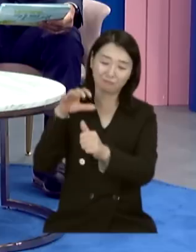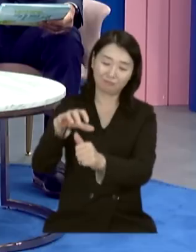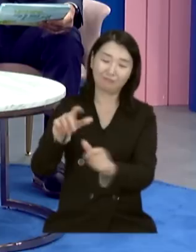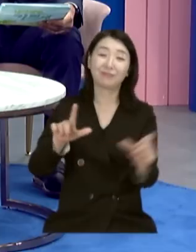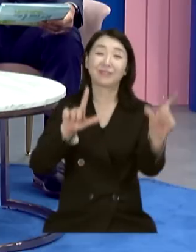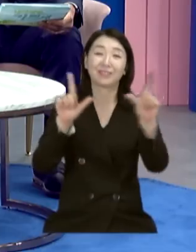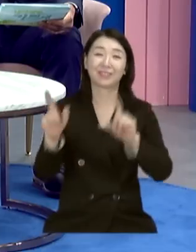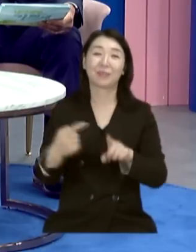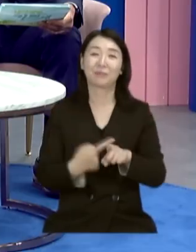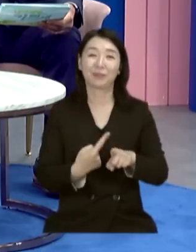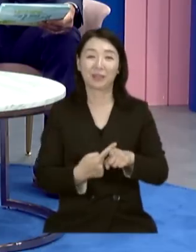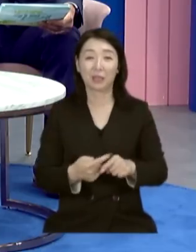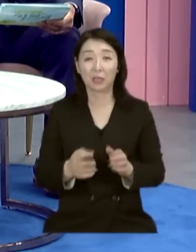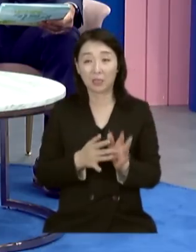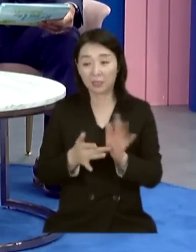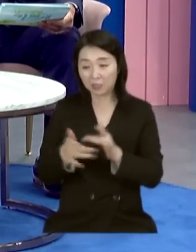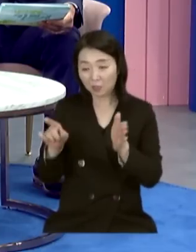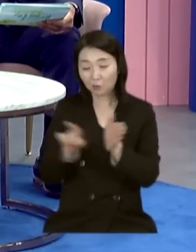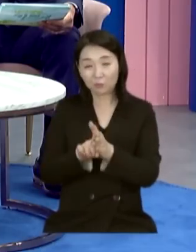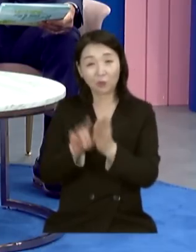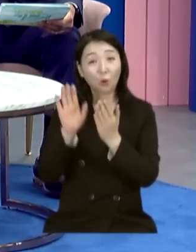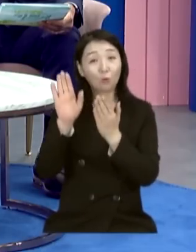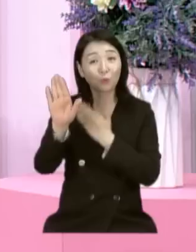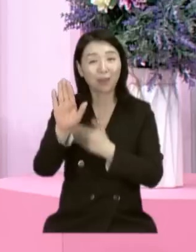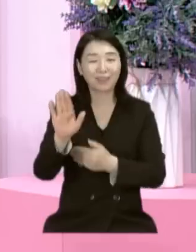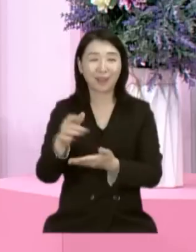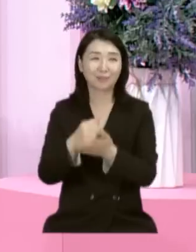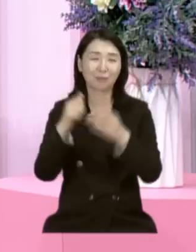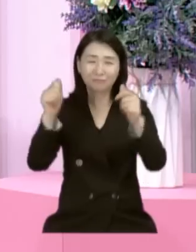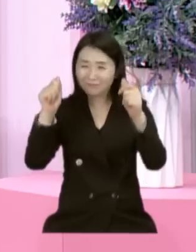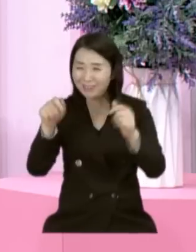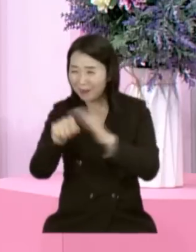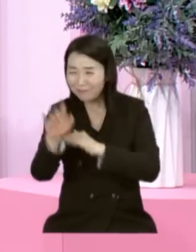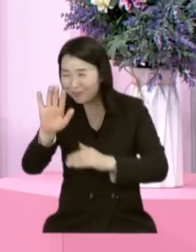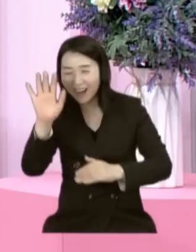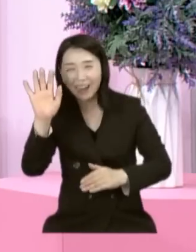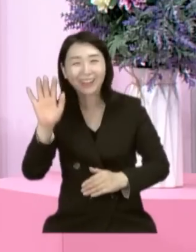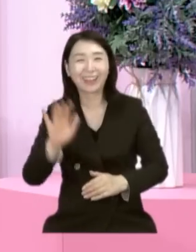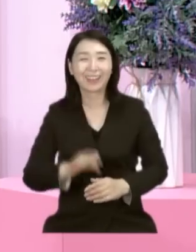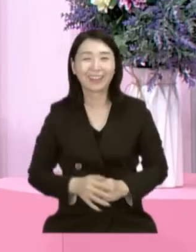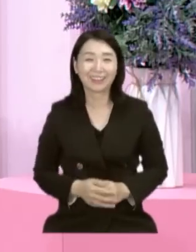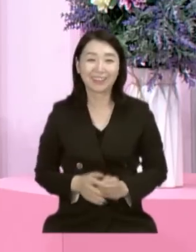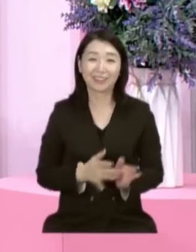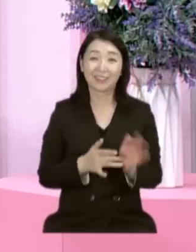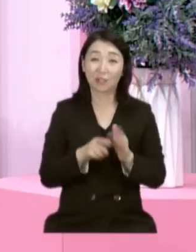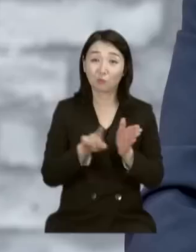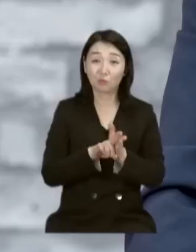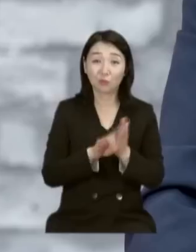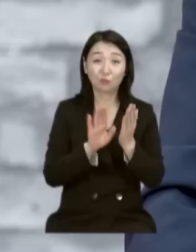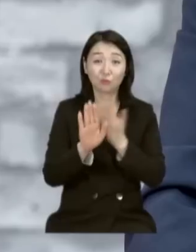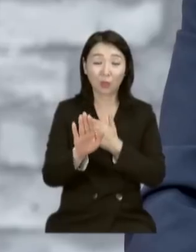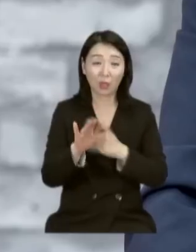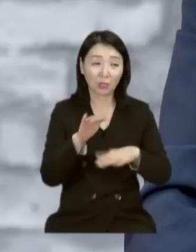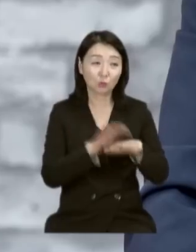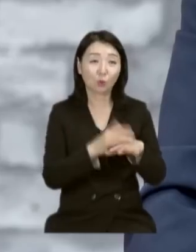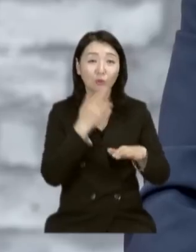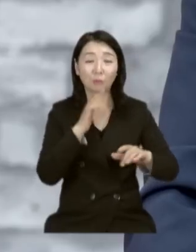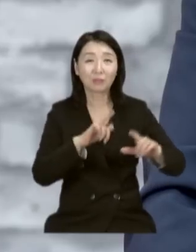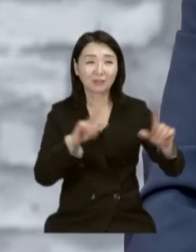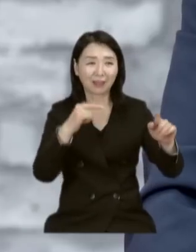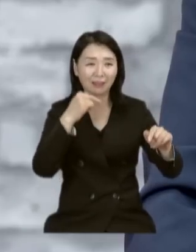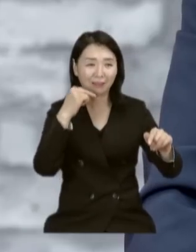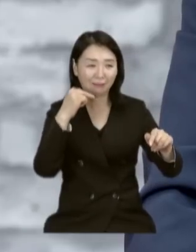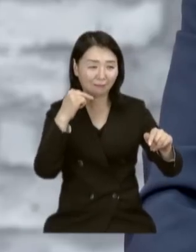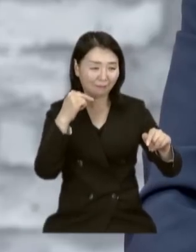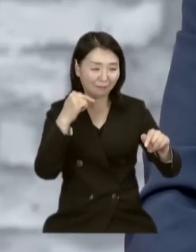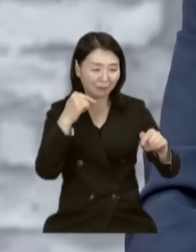삶이 아니었나. 예수 믿은 이후에는 뭐 전혀 그런 게 없으니까. 아니 저 예수 믿고 나서 손 없는 날 뭐